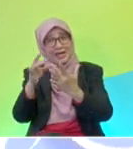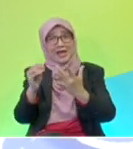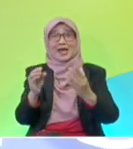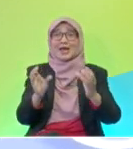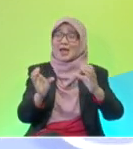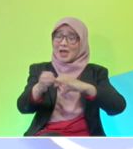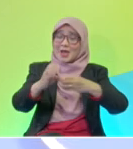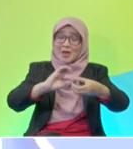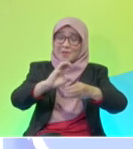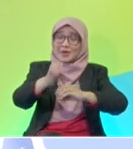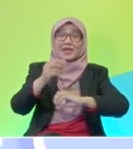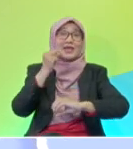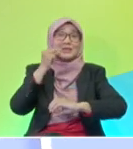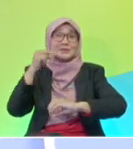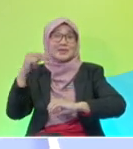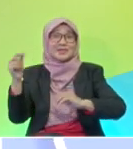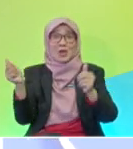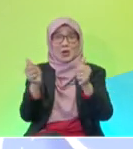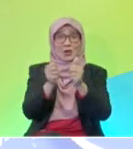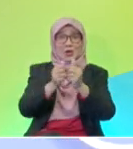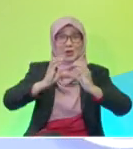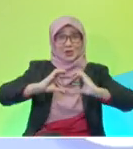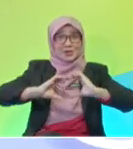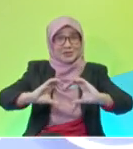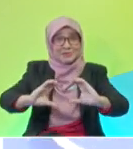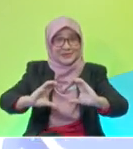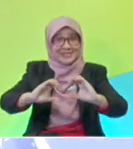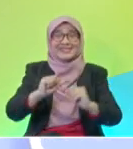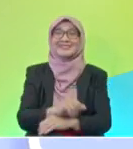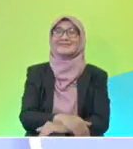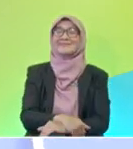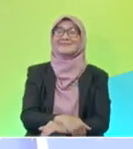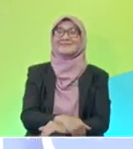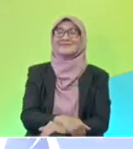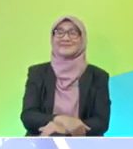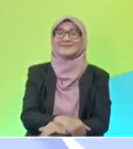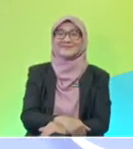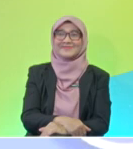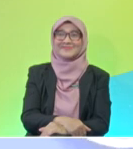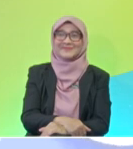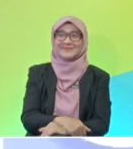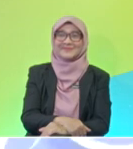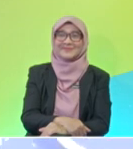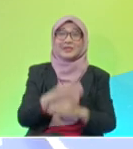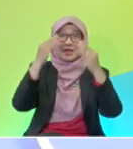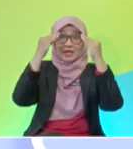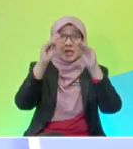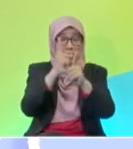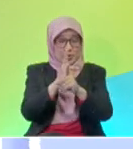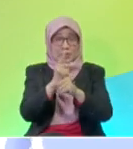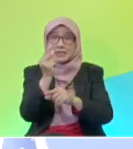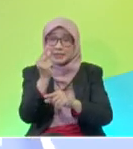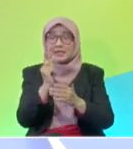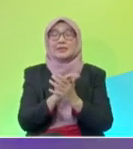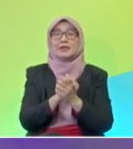Baiklah kakak saya sedang membuat pilihan bekas pensel dengan cepat Baiklah ayat Cikgu Terima tapi Cikgu perlu betulkan sedikit ya Adik